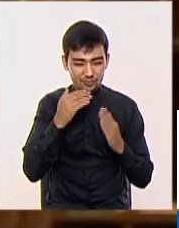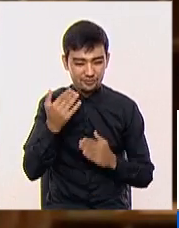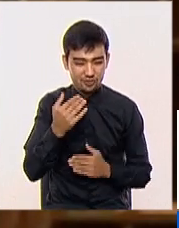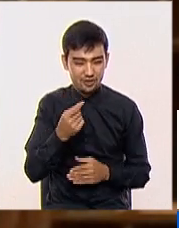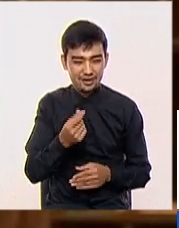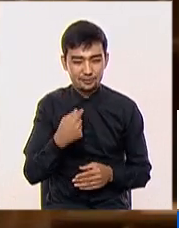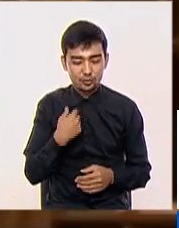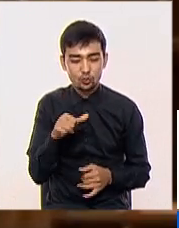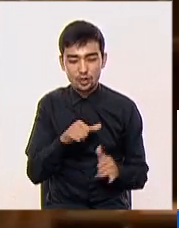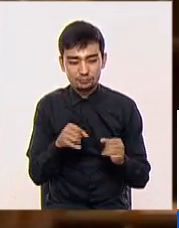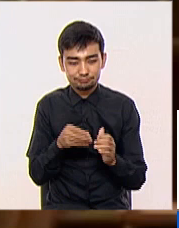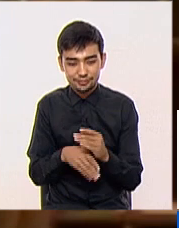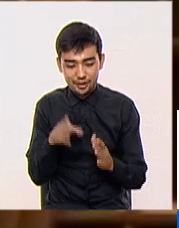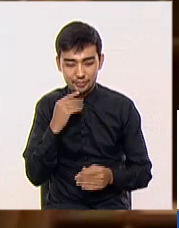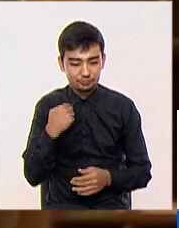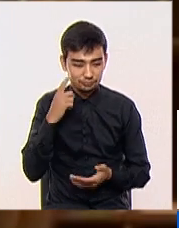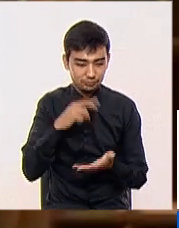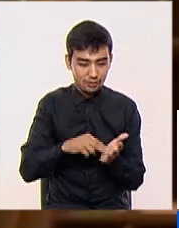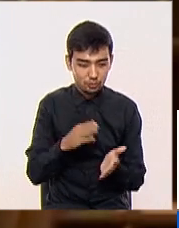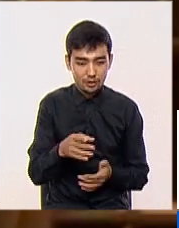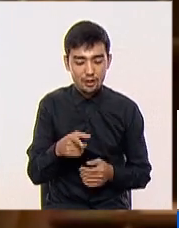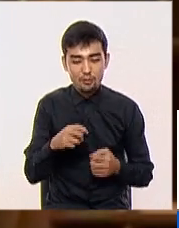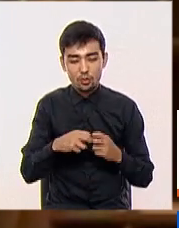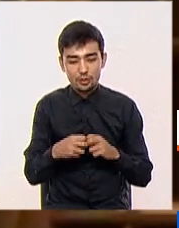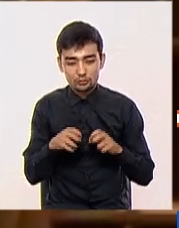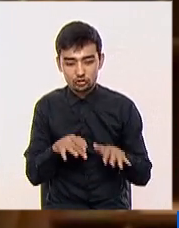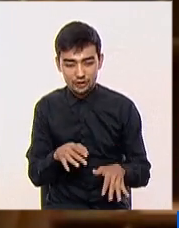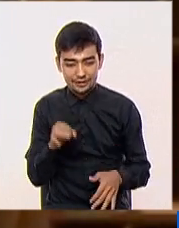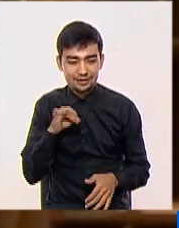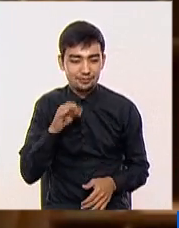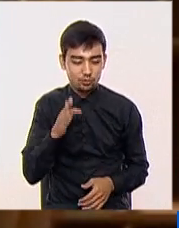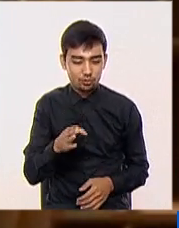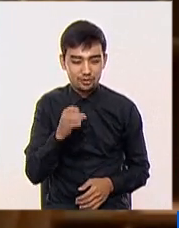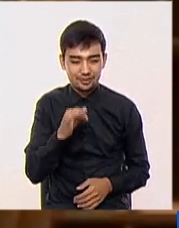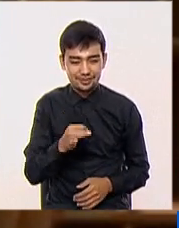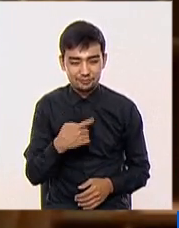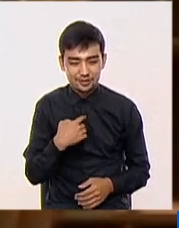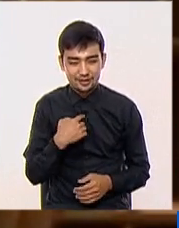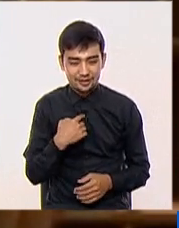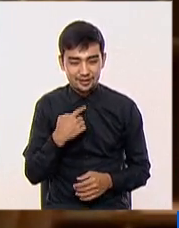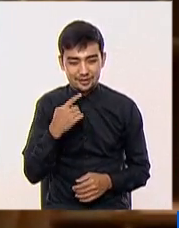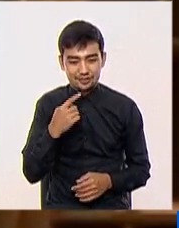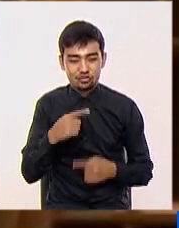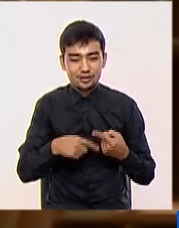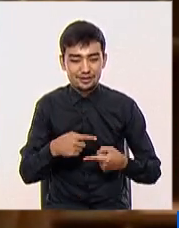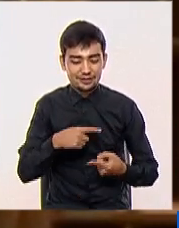стороны, может, саудитам самим будет интересно решать проблемы своей продовольственной безопасности через нас.